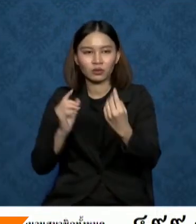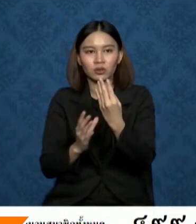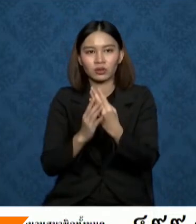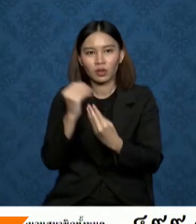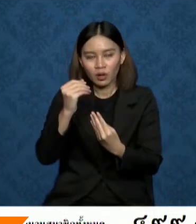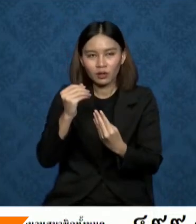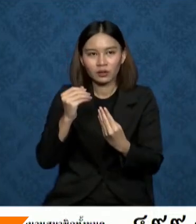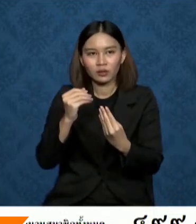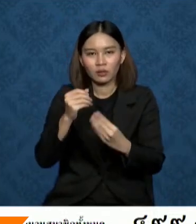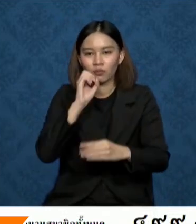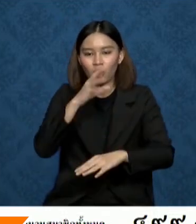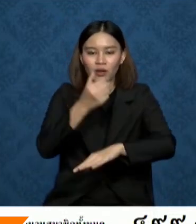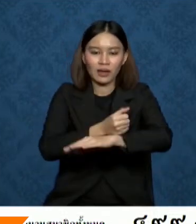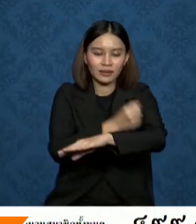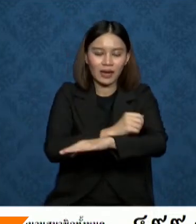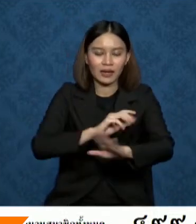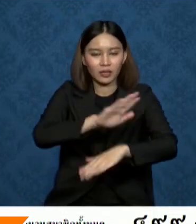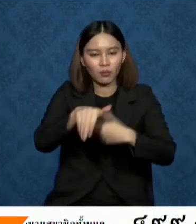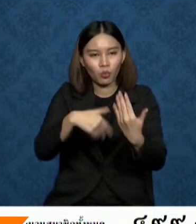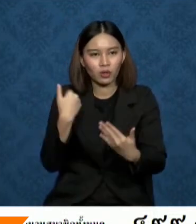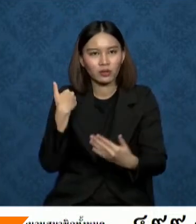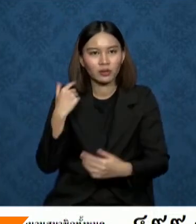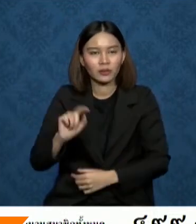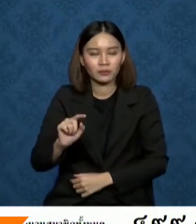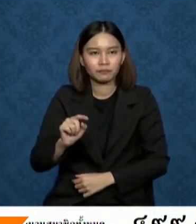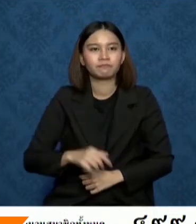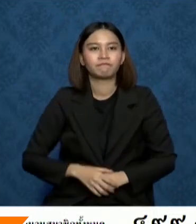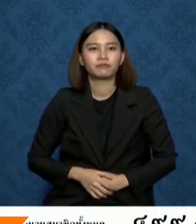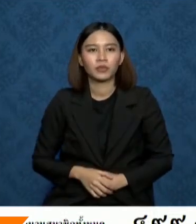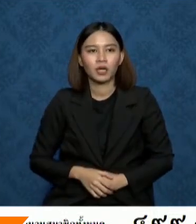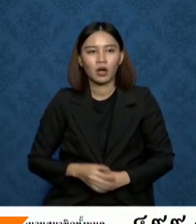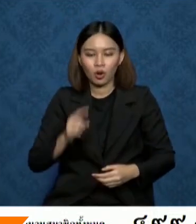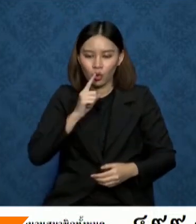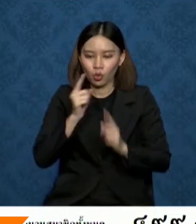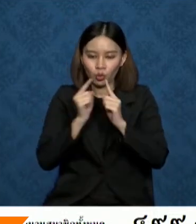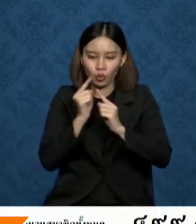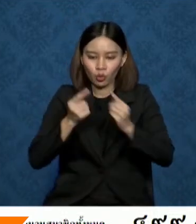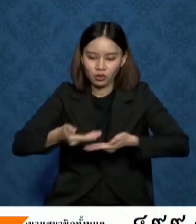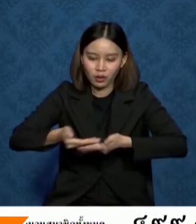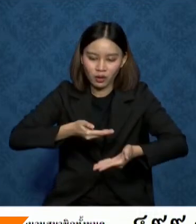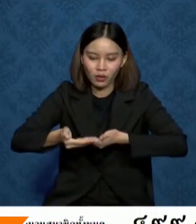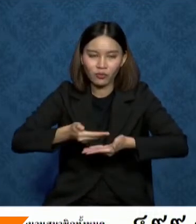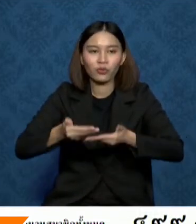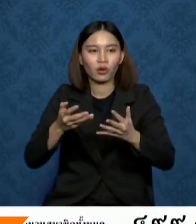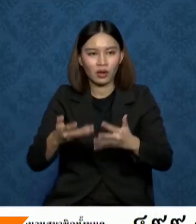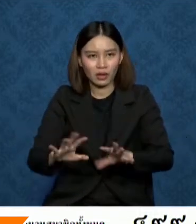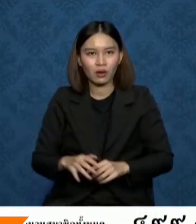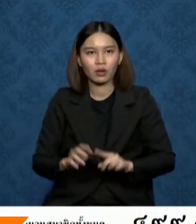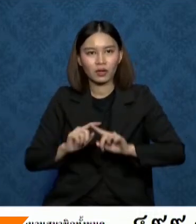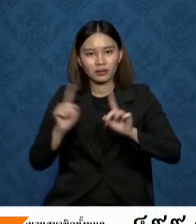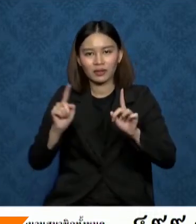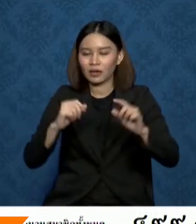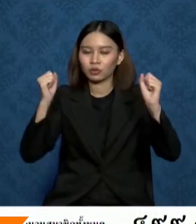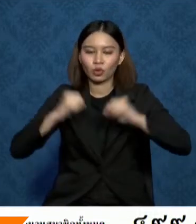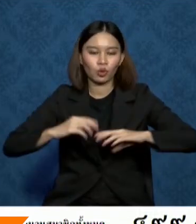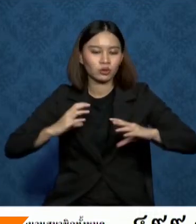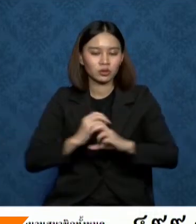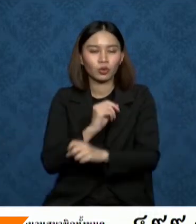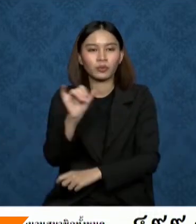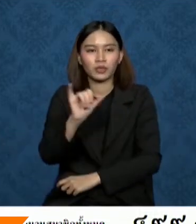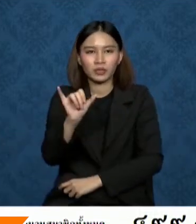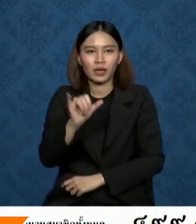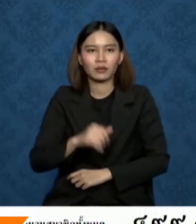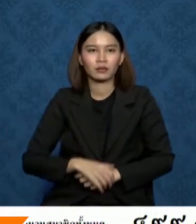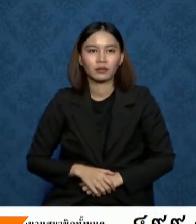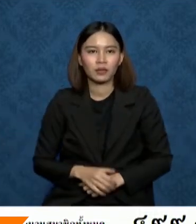ได้แ้งข้อพิภาทแรงงาน พรักงานไลประนอม ได้ไลเกลยข้พภาทแงงาน ซึ่ไม่สามารตกลกัได้และก